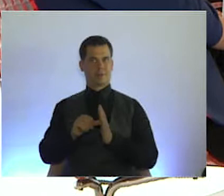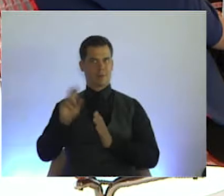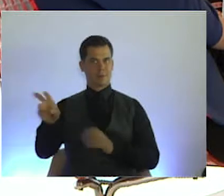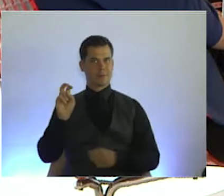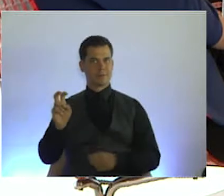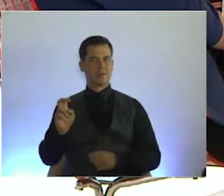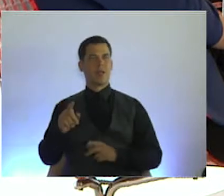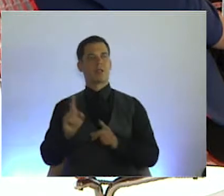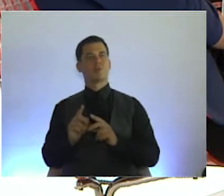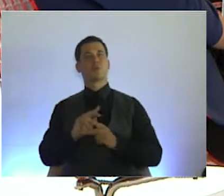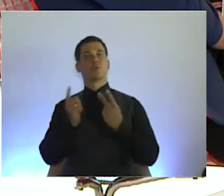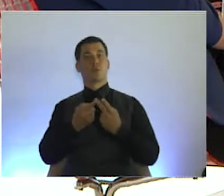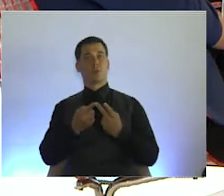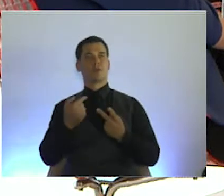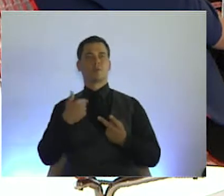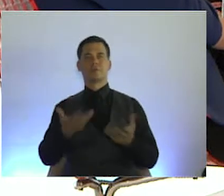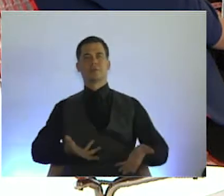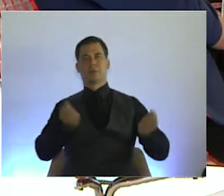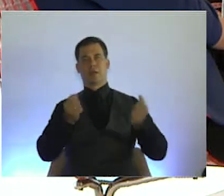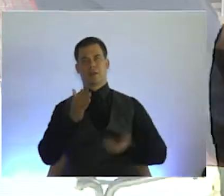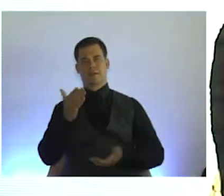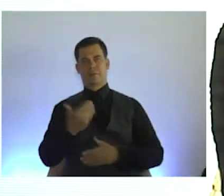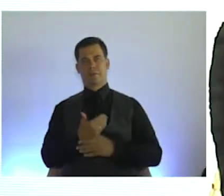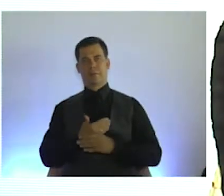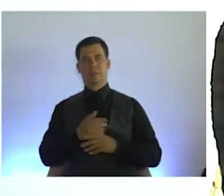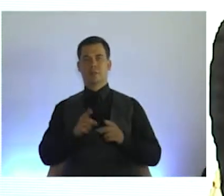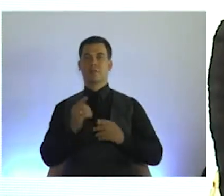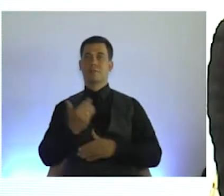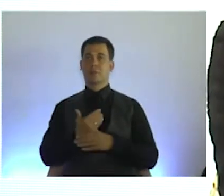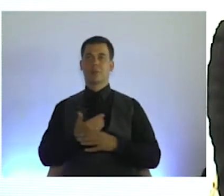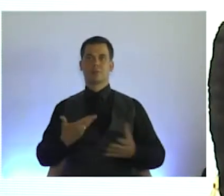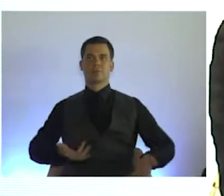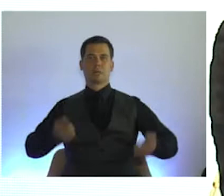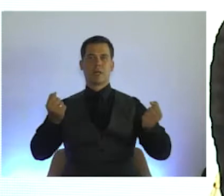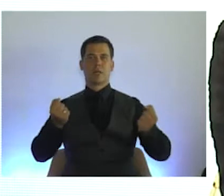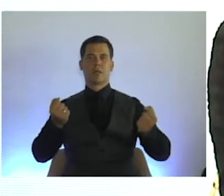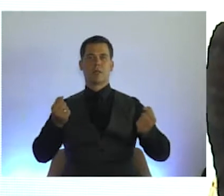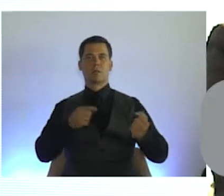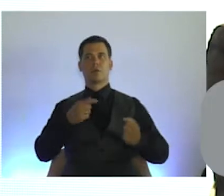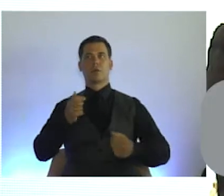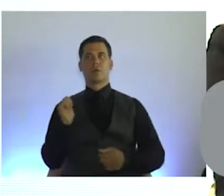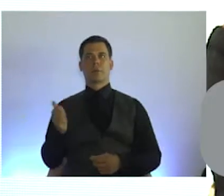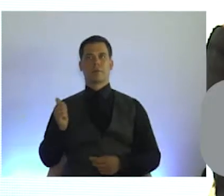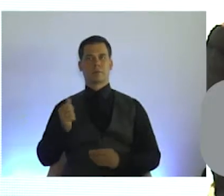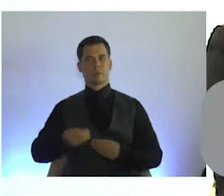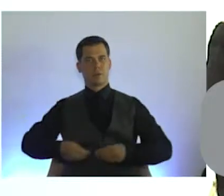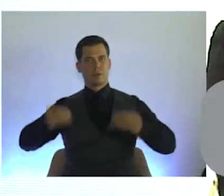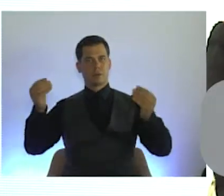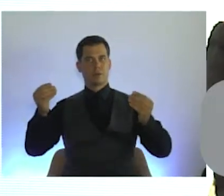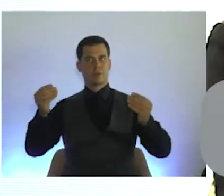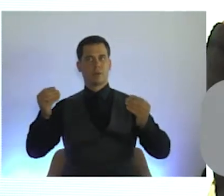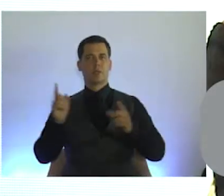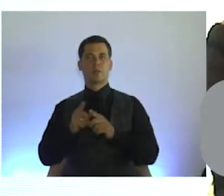też tego, który wspiera firmy, bo naszymi klientami głównie są firmy, które rozwijają kompetencje, o których ja mówię,